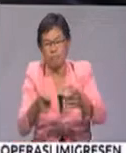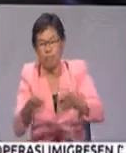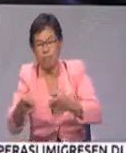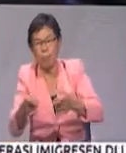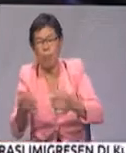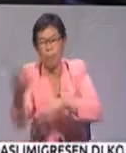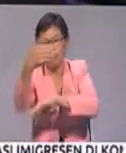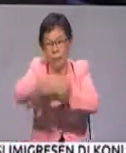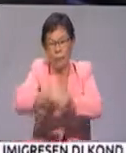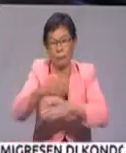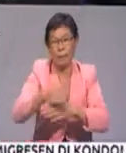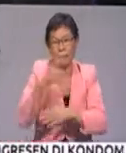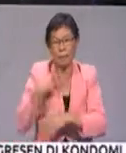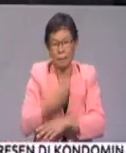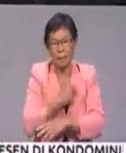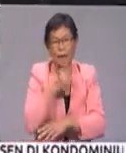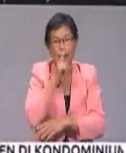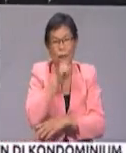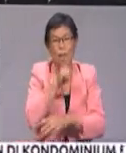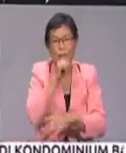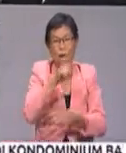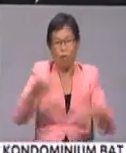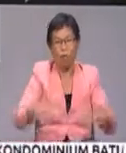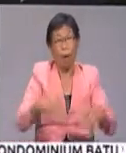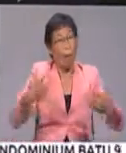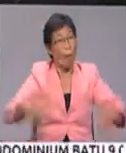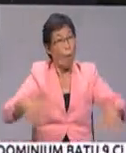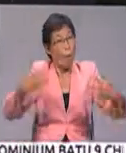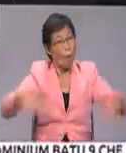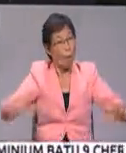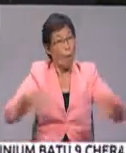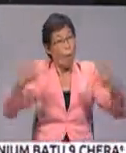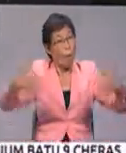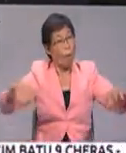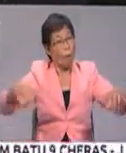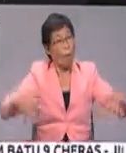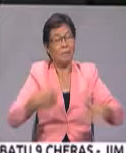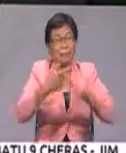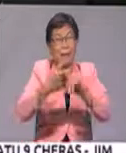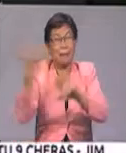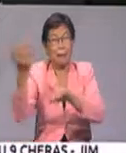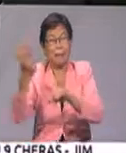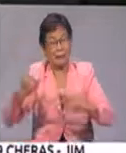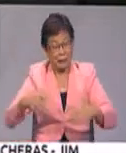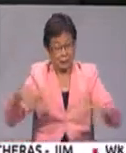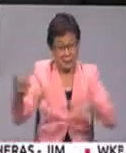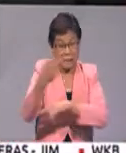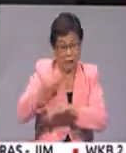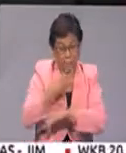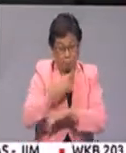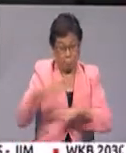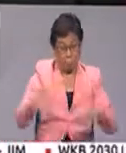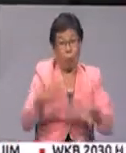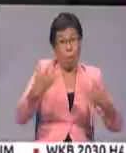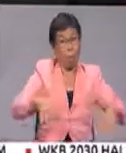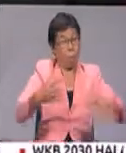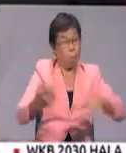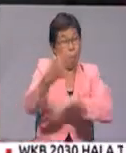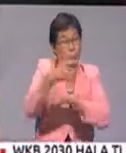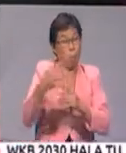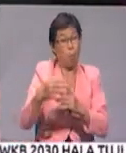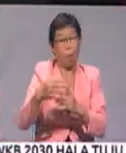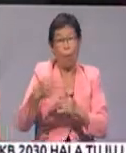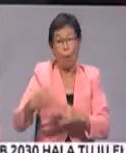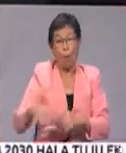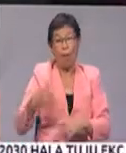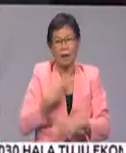Baiklah, yang pastinya kita membuat sesuatu yang luar biasa daripada kebiasaannya. Melalui dua zon yang sebelum ini, kami membuka